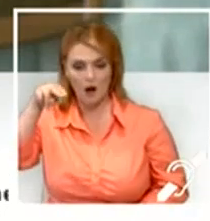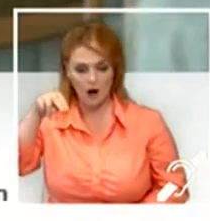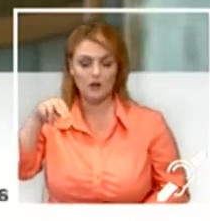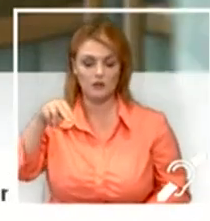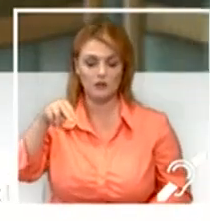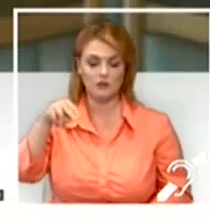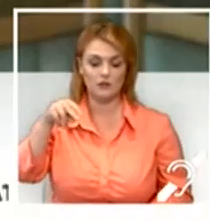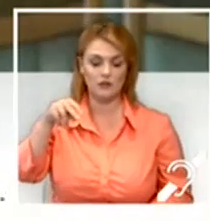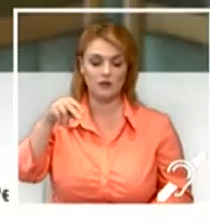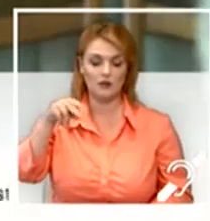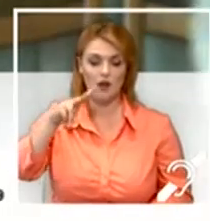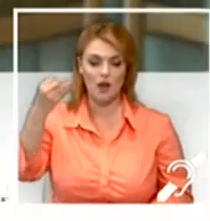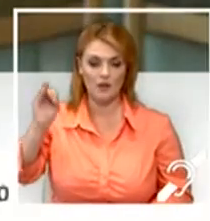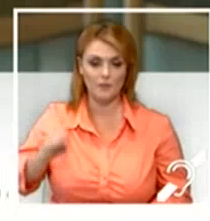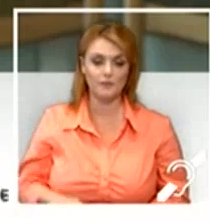ulterior sunt reintroduși,